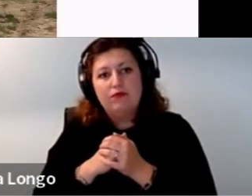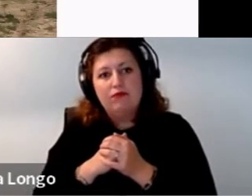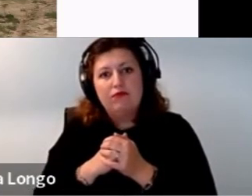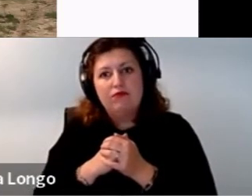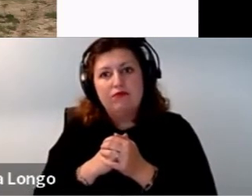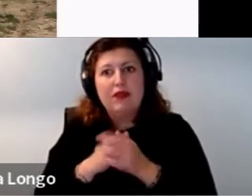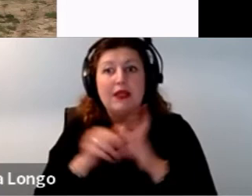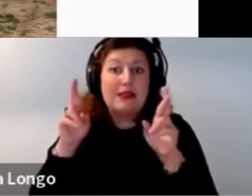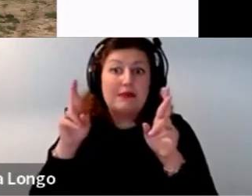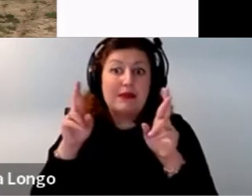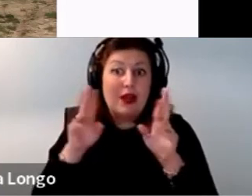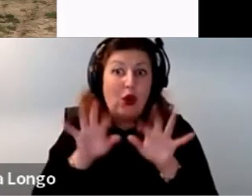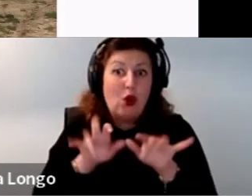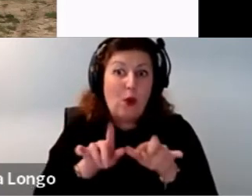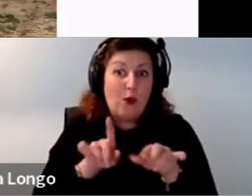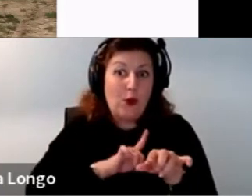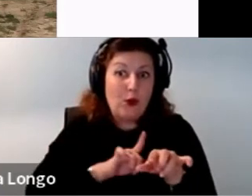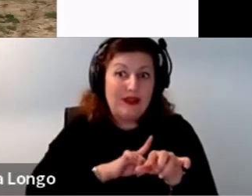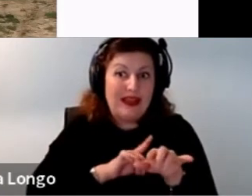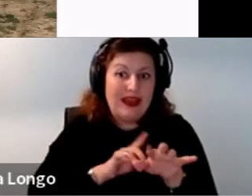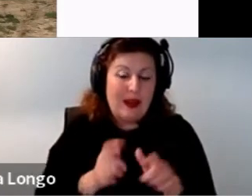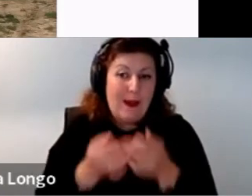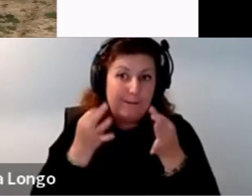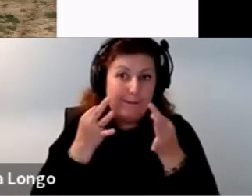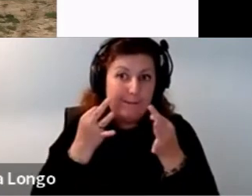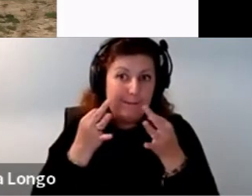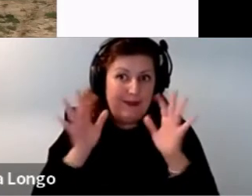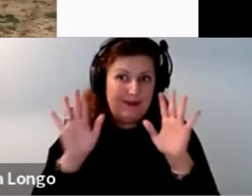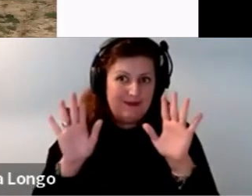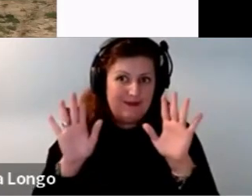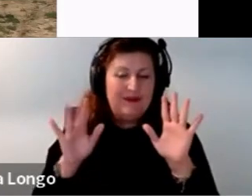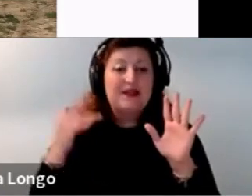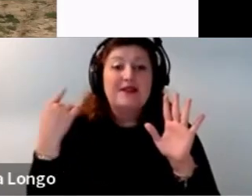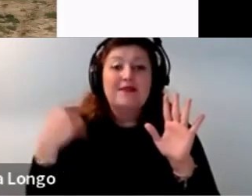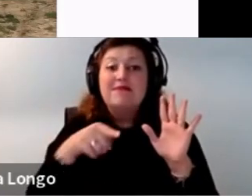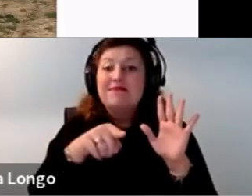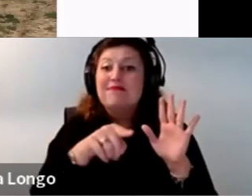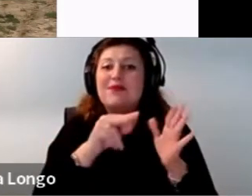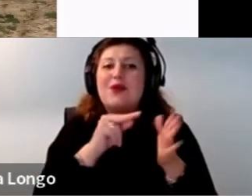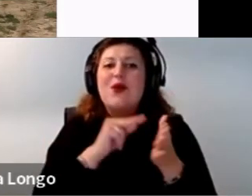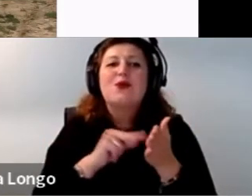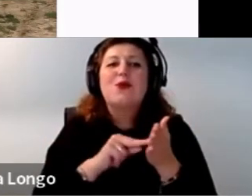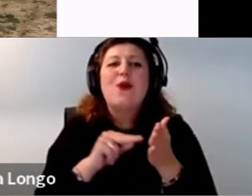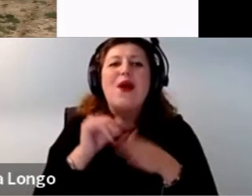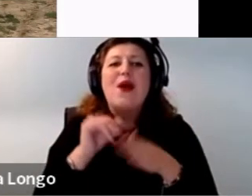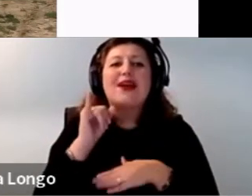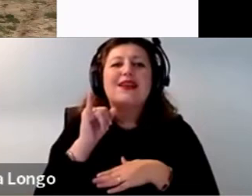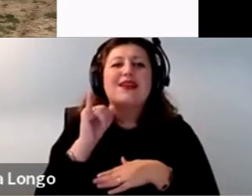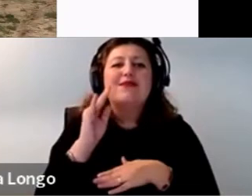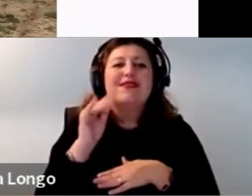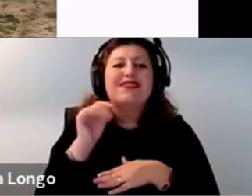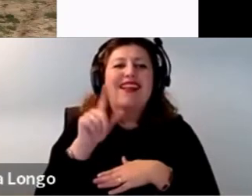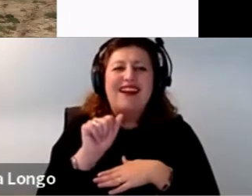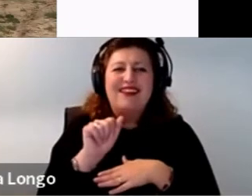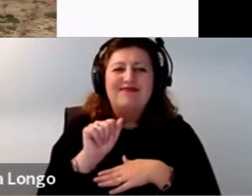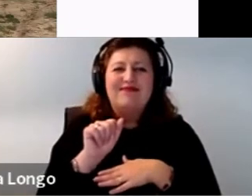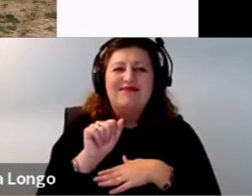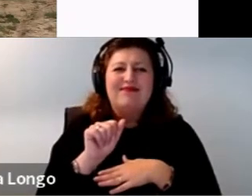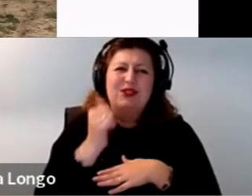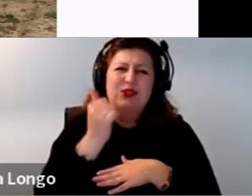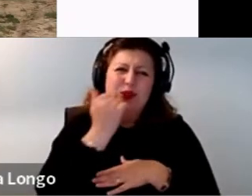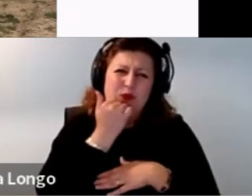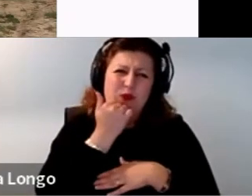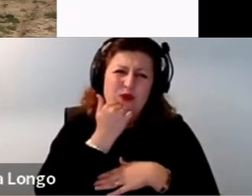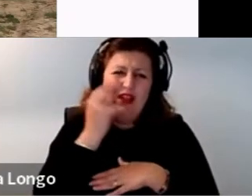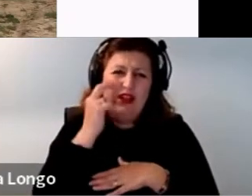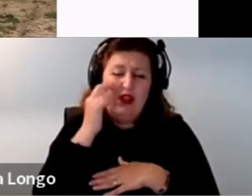Ora, se il mio computer si impalla, questa è la scuola di Ibumila ed è soltanto, anzi chiedo scusa